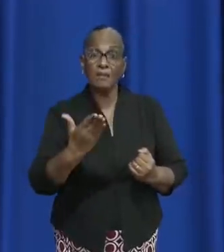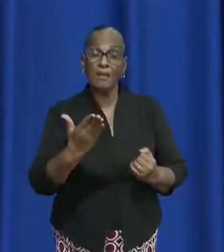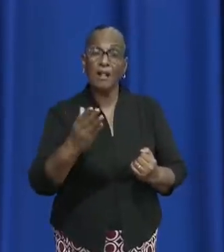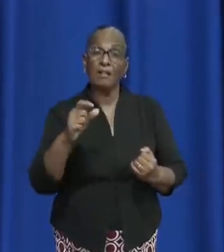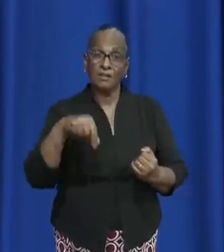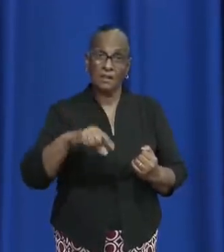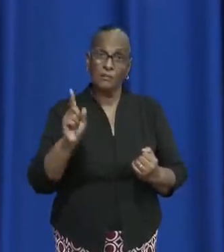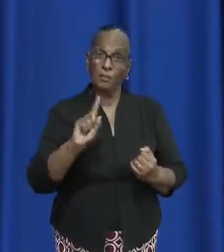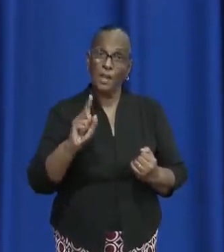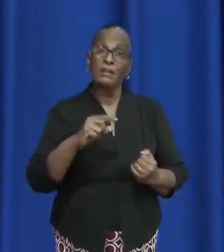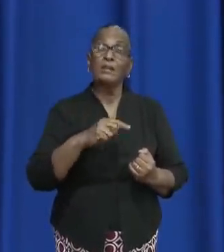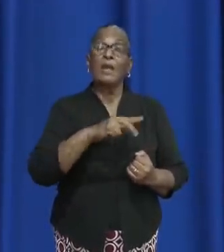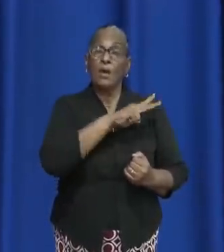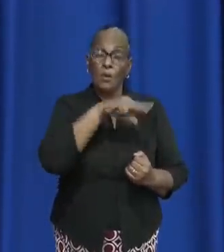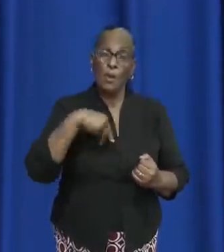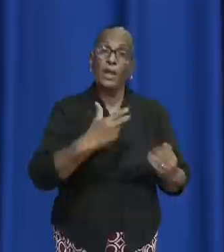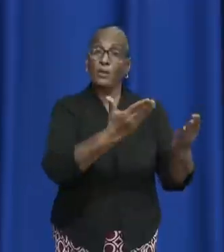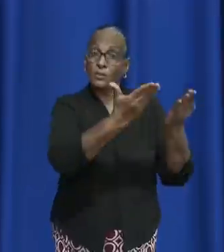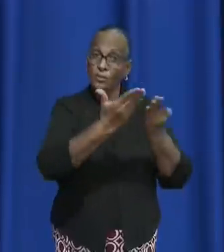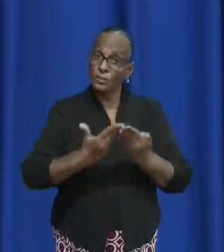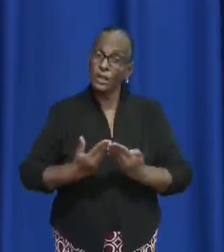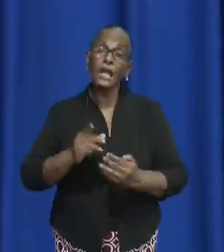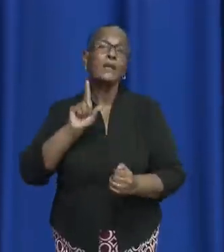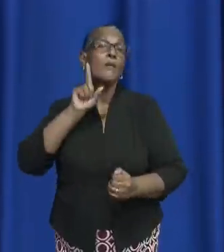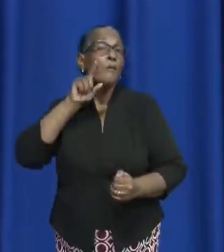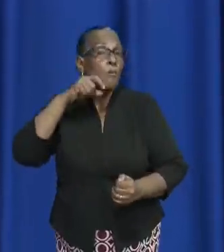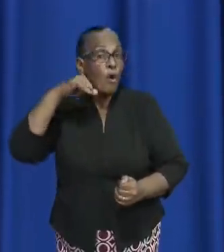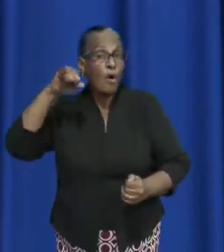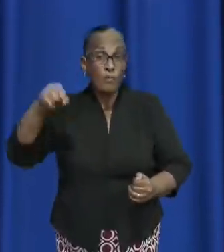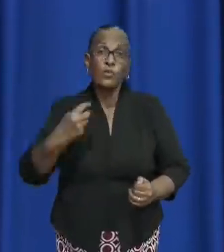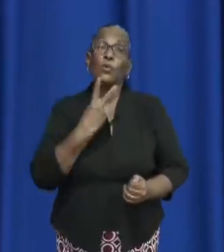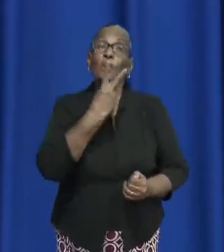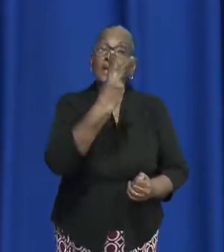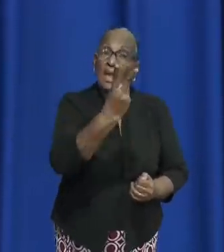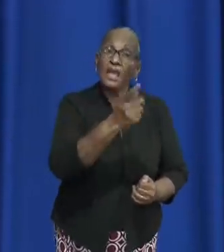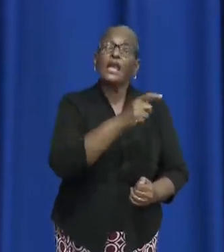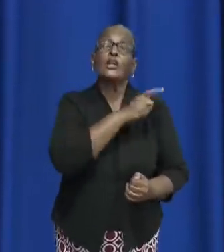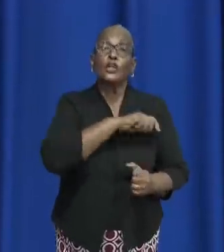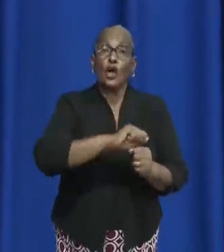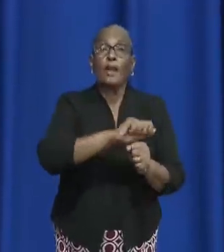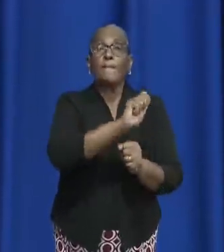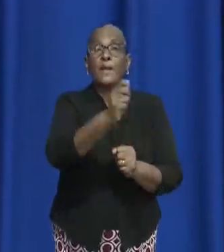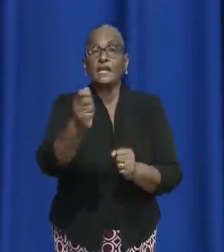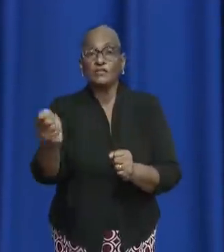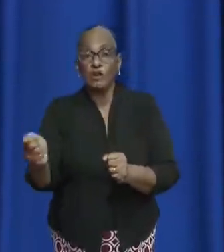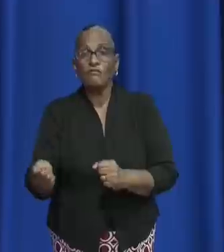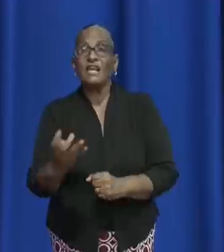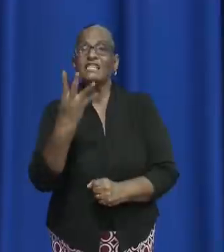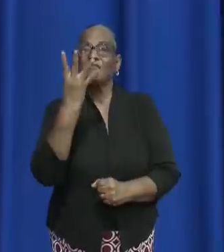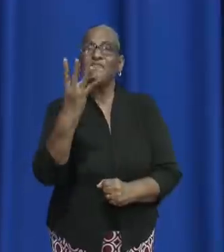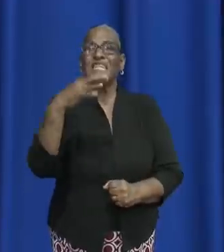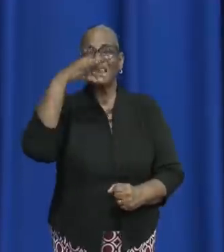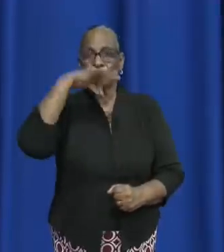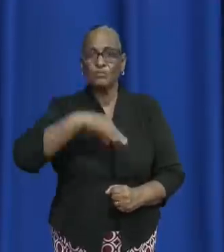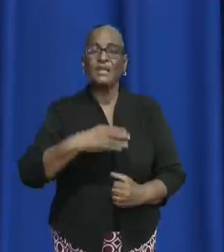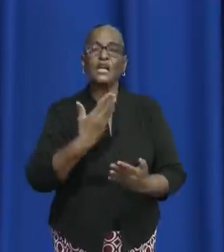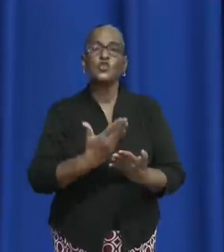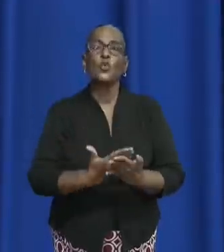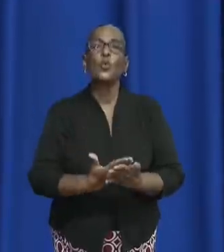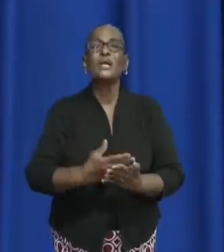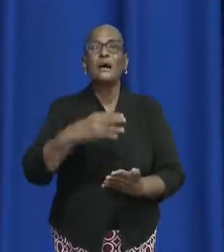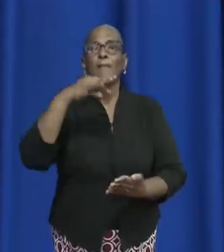nodigen u uit om morgen weer te kijken naar de reguliere persconferentie om vier uur middags. Goedemiddag.